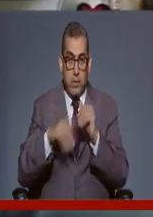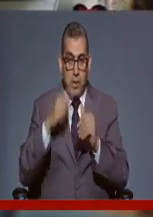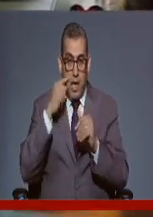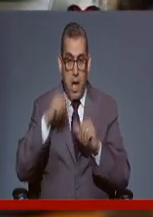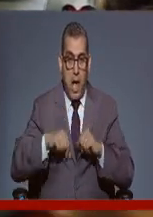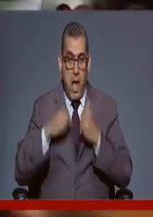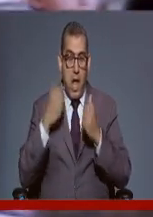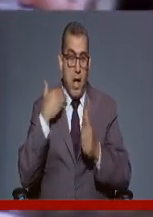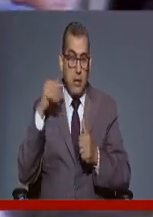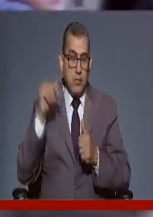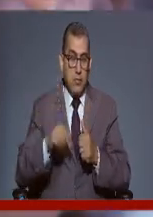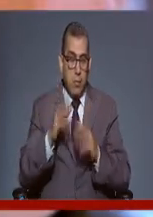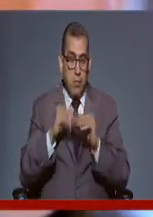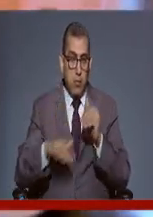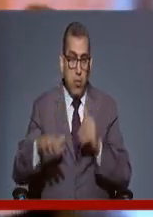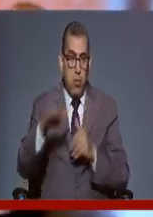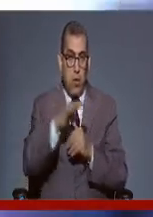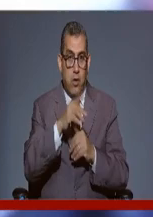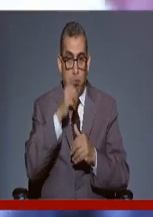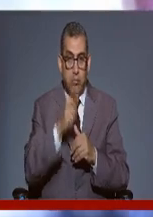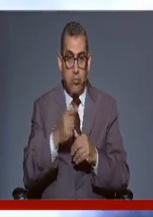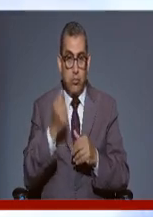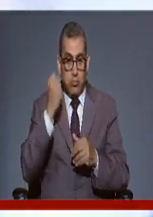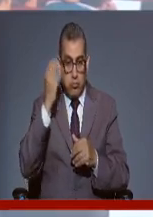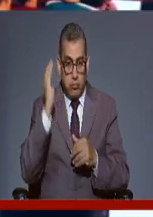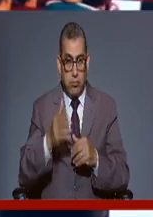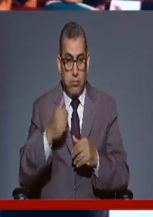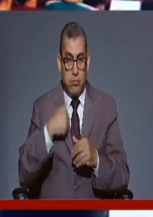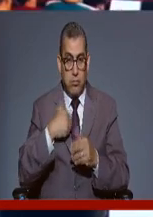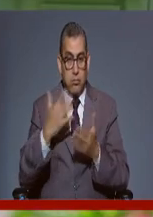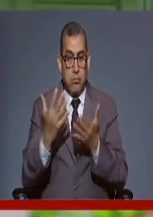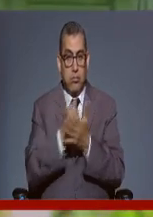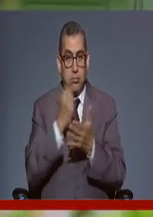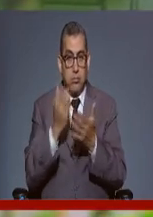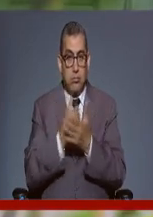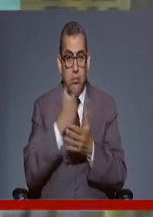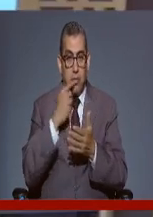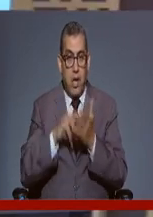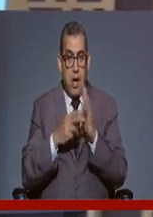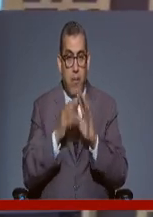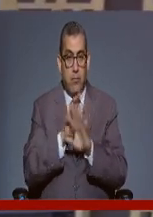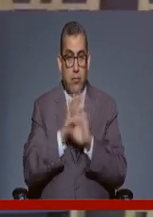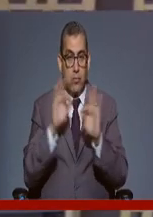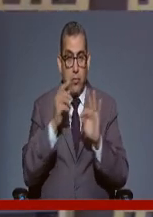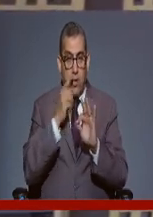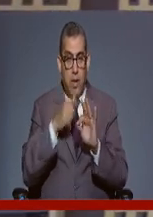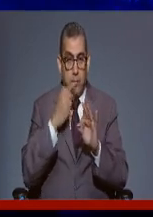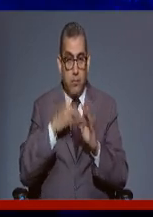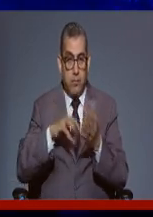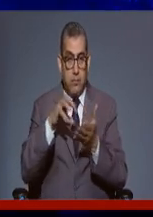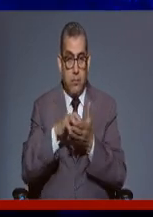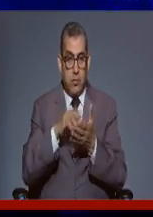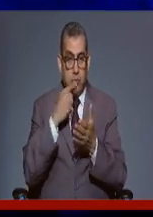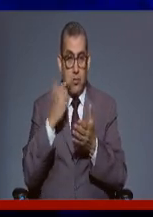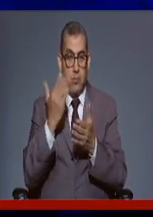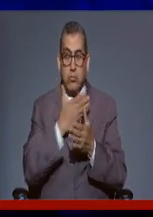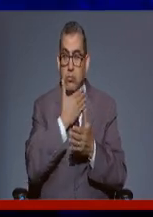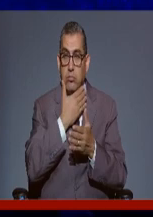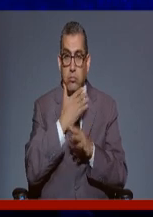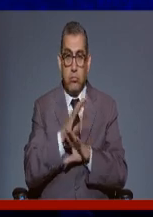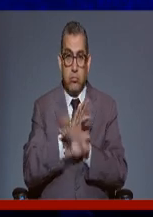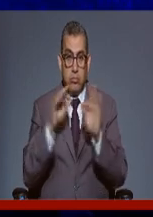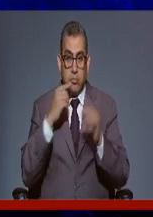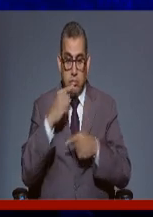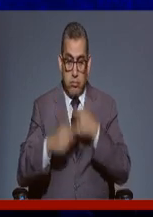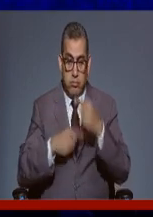الحياه للمصريين هنقدر من خلالها نحقق نمو مناسب ما بين السكان والاقتصاد يضمن لنا استدامه